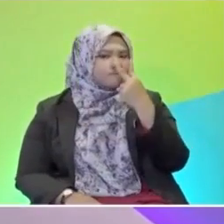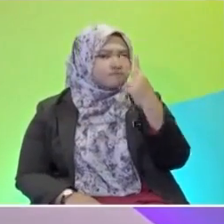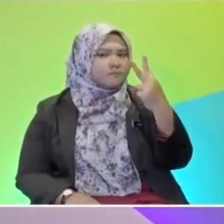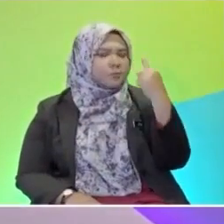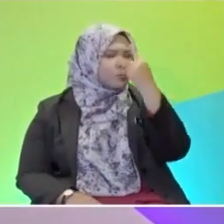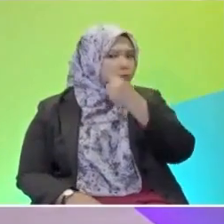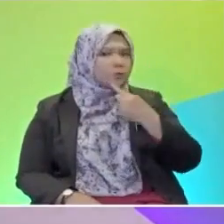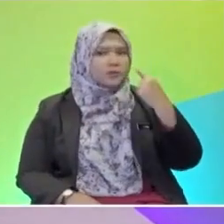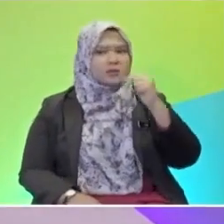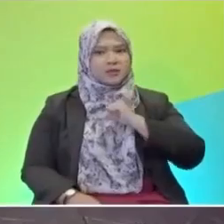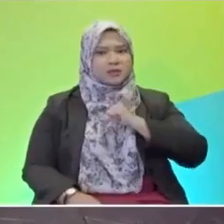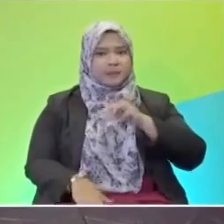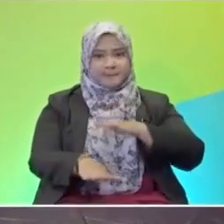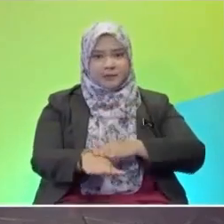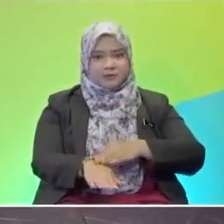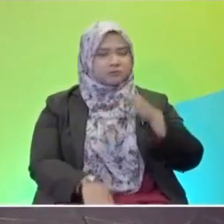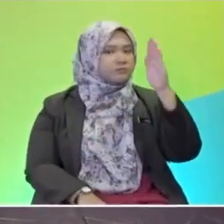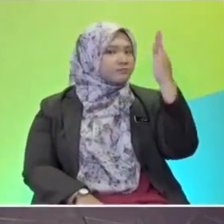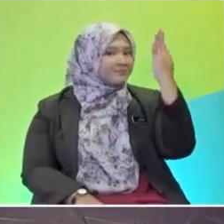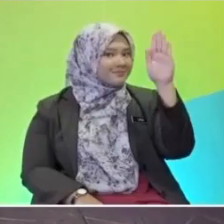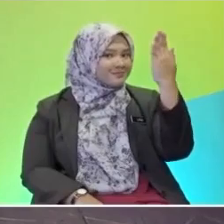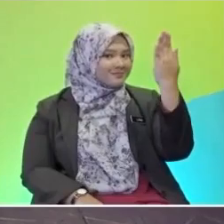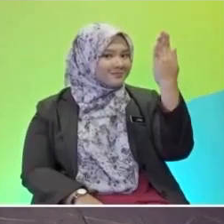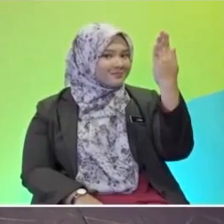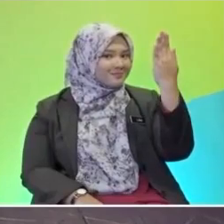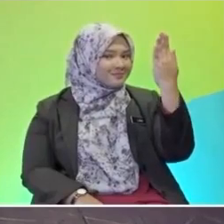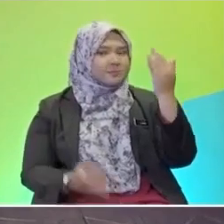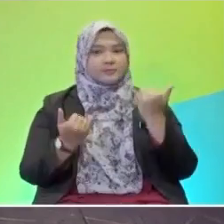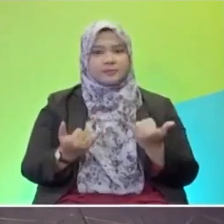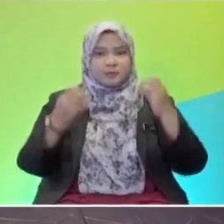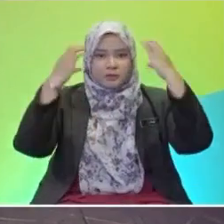Ivan juga mungkin boleh gunakan periskop yang di sebelah sana